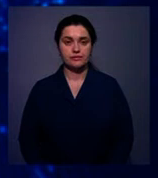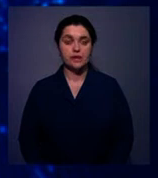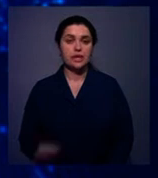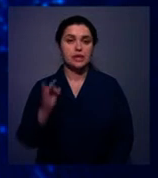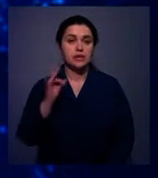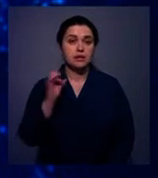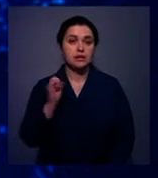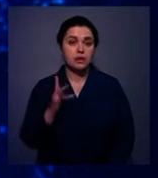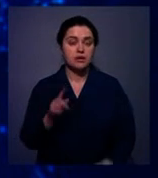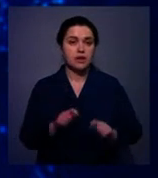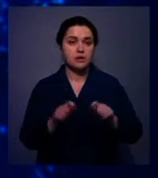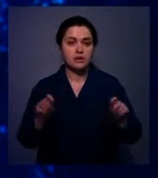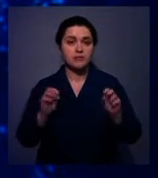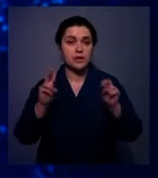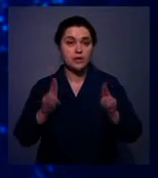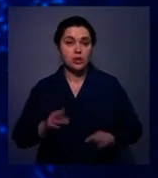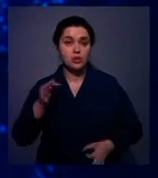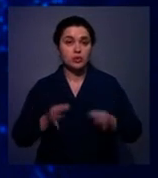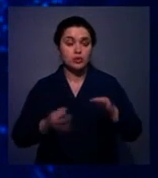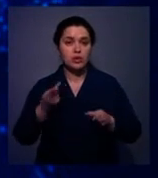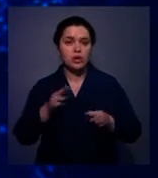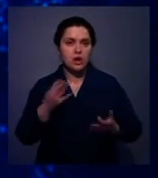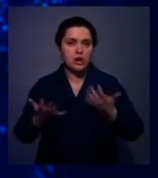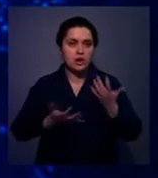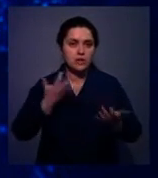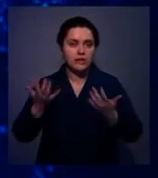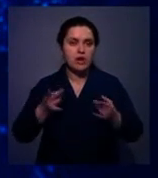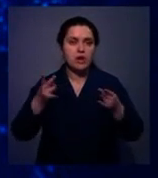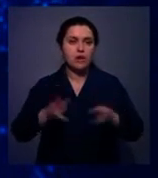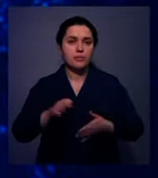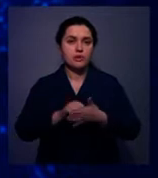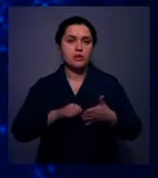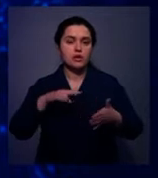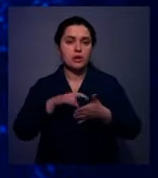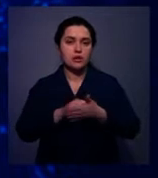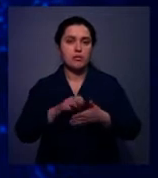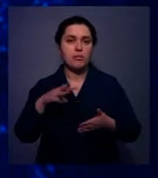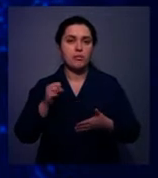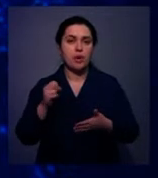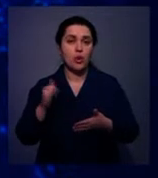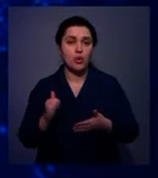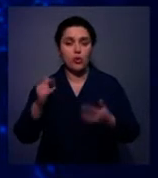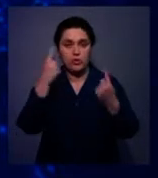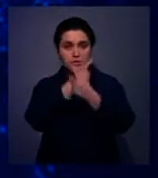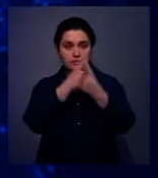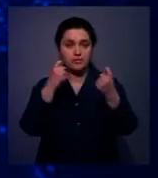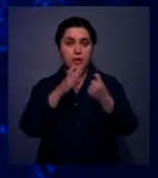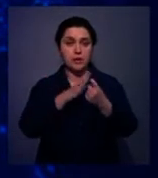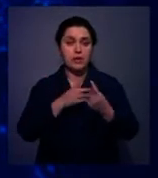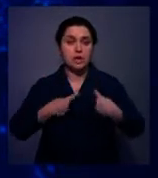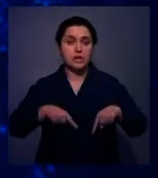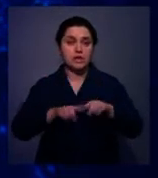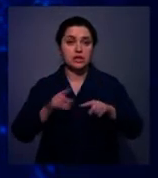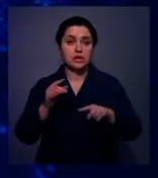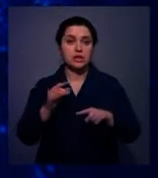вера не создадут специальные суд для расследования катастрофы лайнером а.а. об этом заявил глава страны хасан рухани сообщает агентство